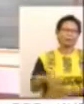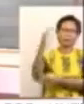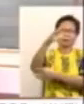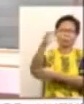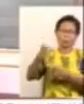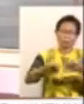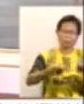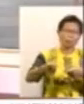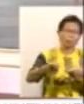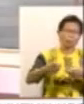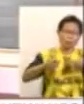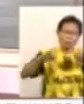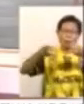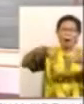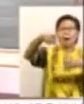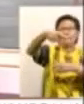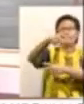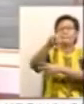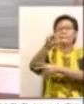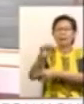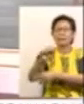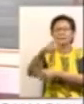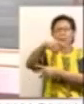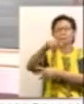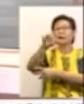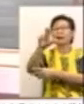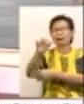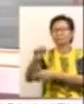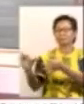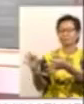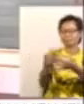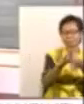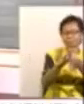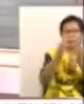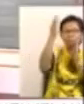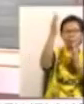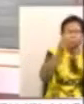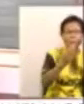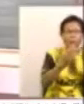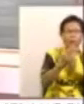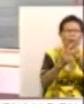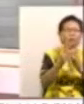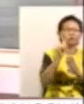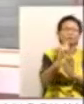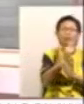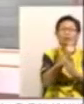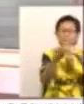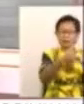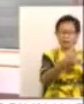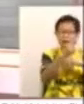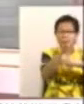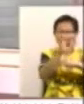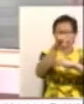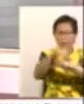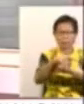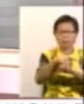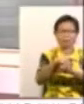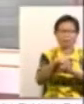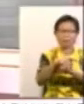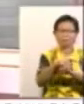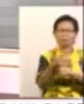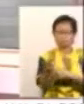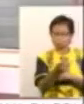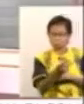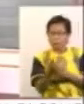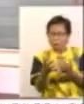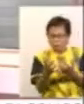Syarikat Pengendali Lebuh Raya Plus Malaysia Berhad Plus dengan kerjasama Malaysia Green Technology Corporation MGTC